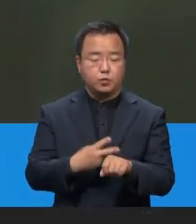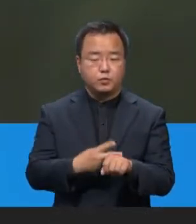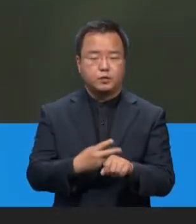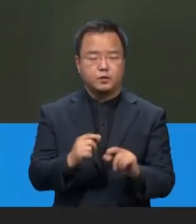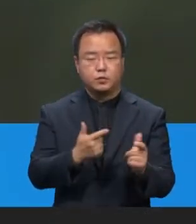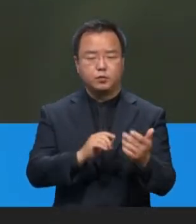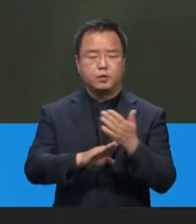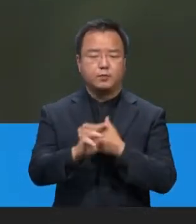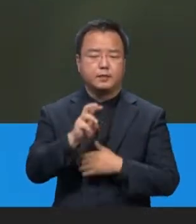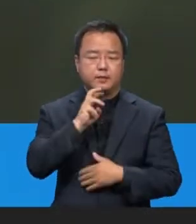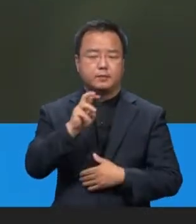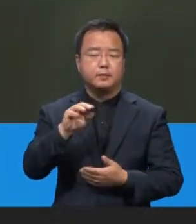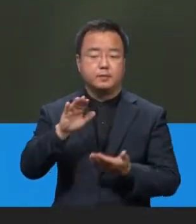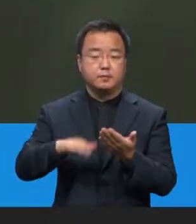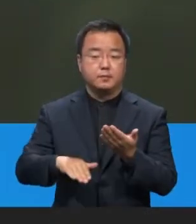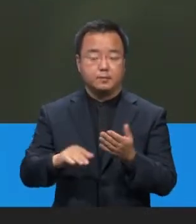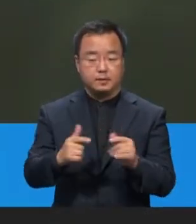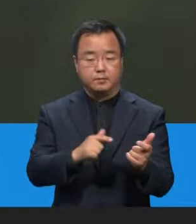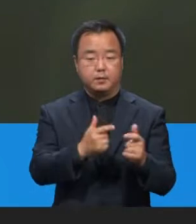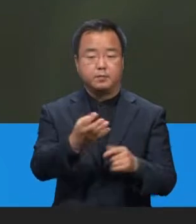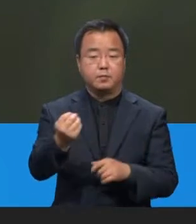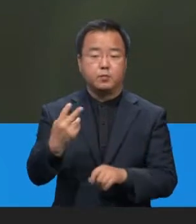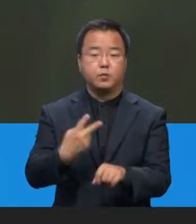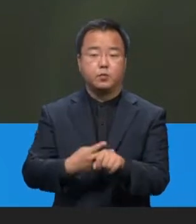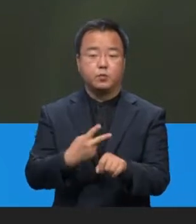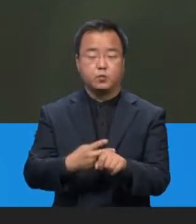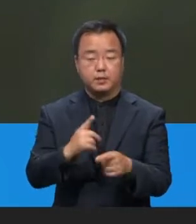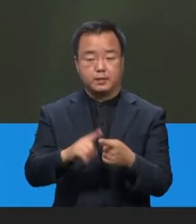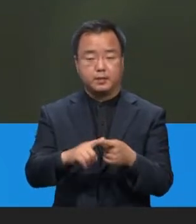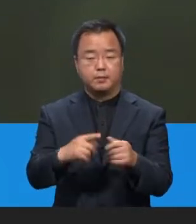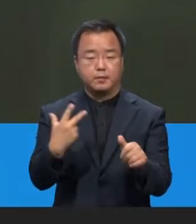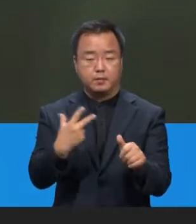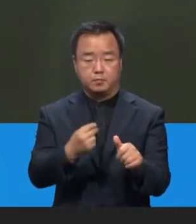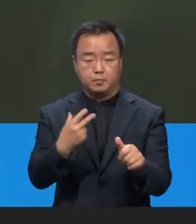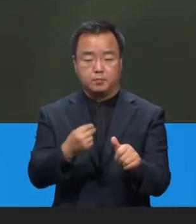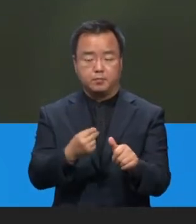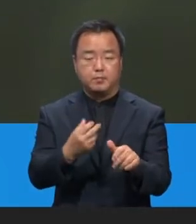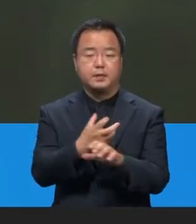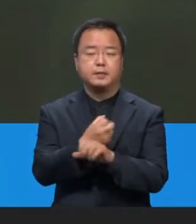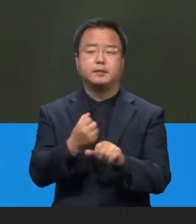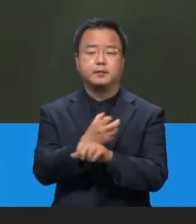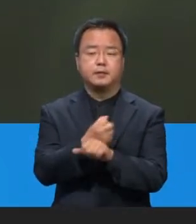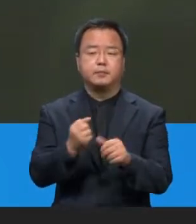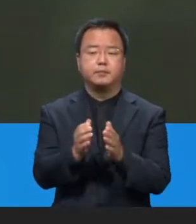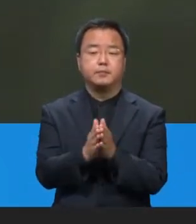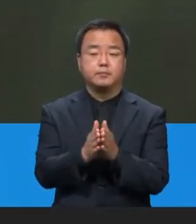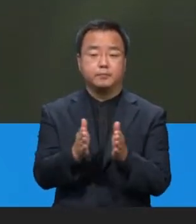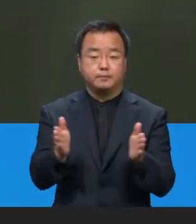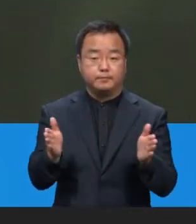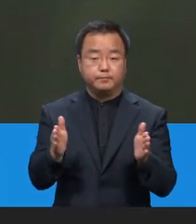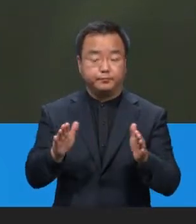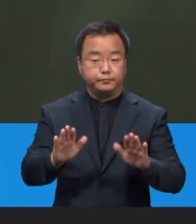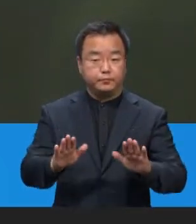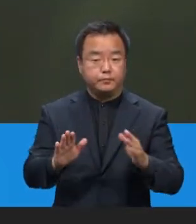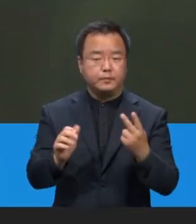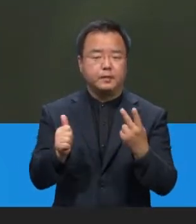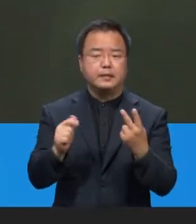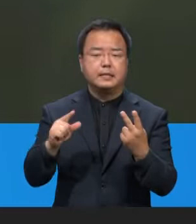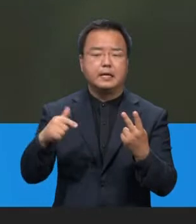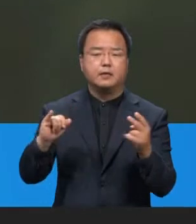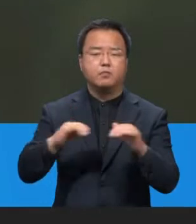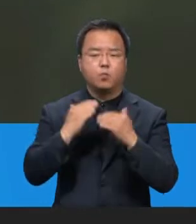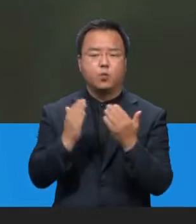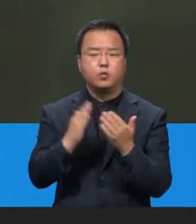담임 등 일부 교사들의 대한 백신 접종 예약이 시작되었습니다 교육당국은 2학기 전면 등교 에